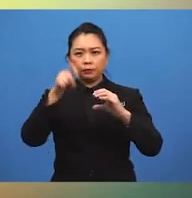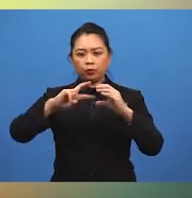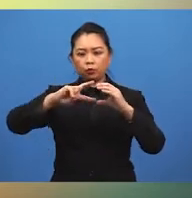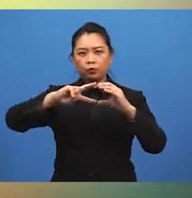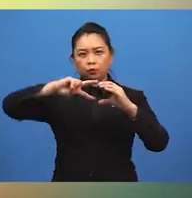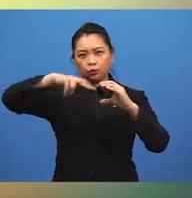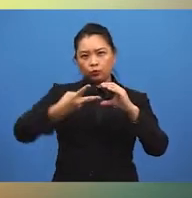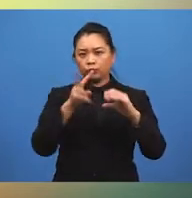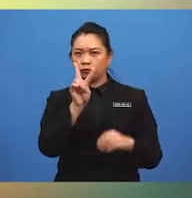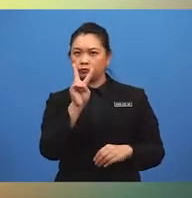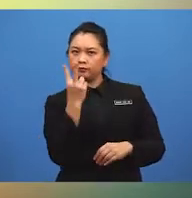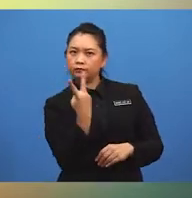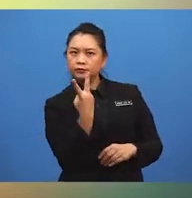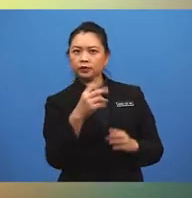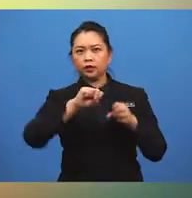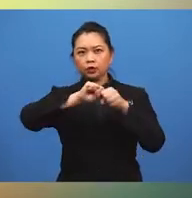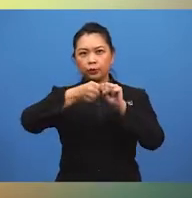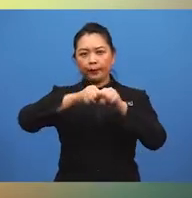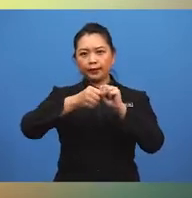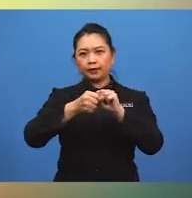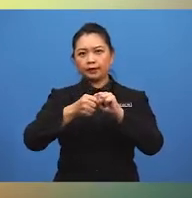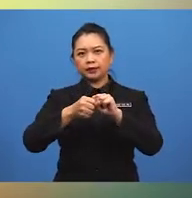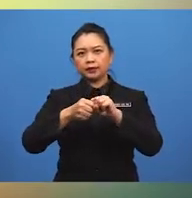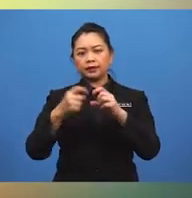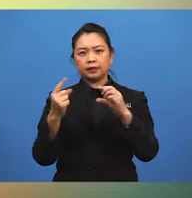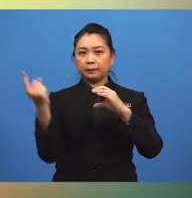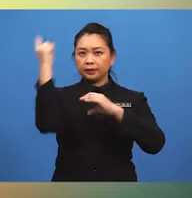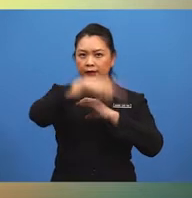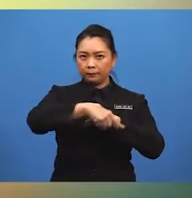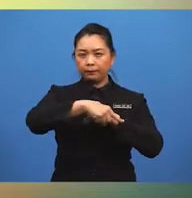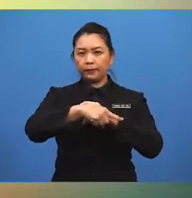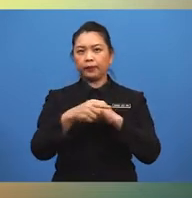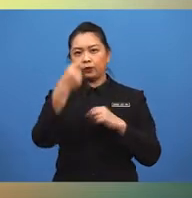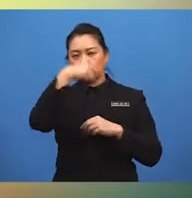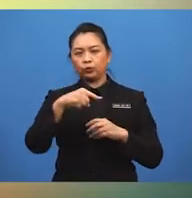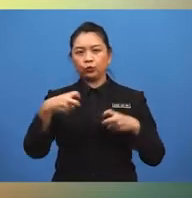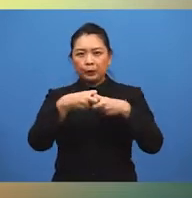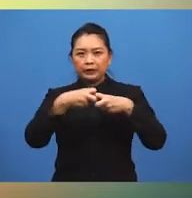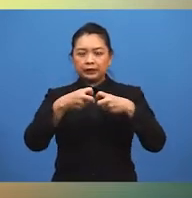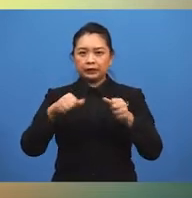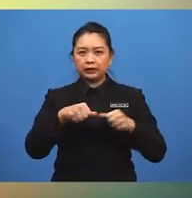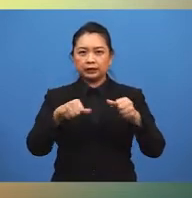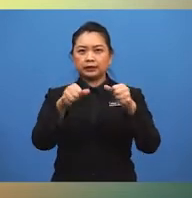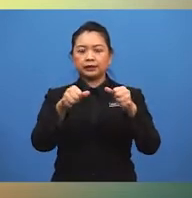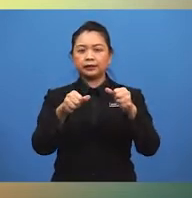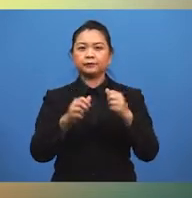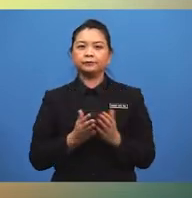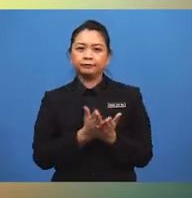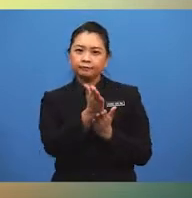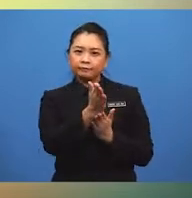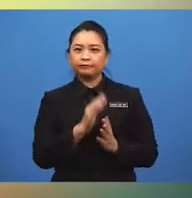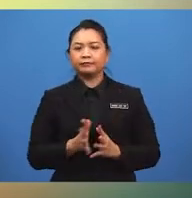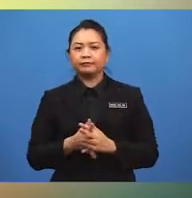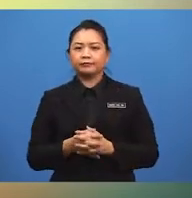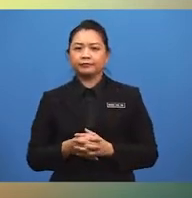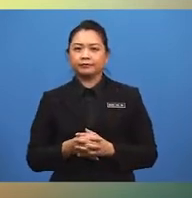menyonsangkan sambungan diod tersebut supaya ianya pincang ke depan bagi membolehkan arus mengalir